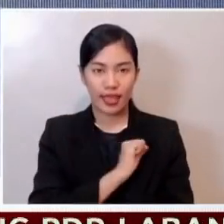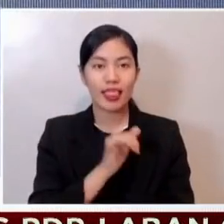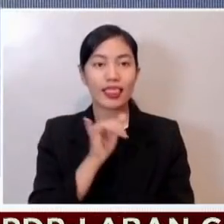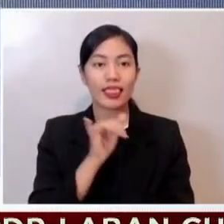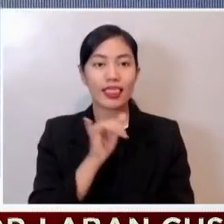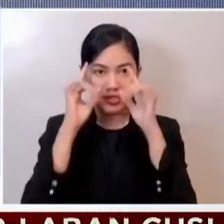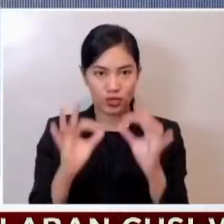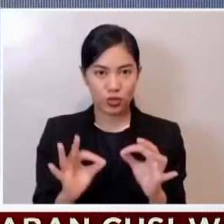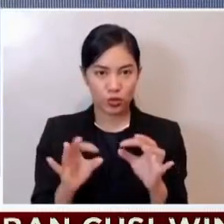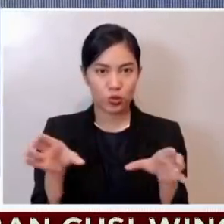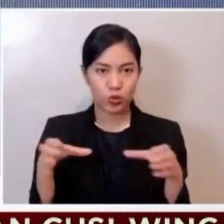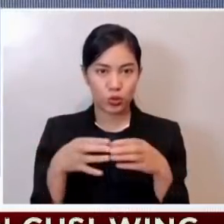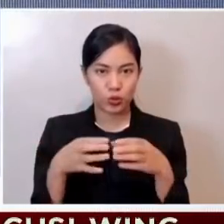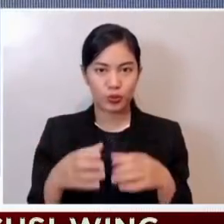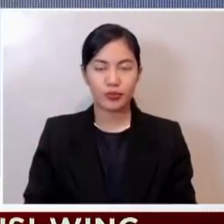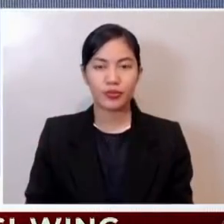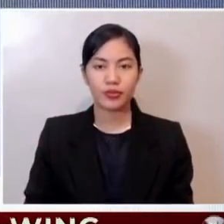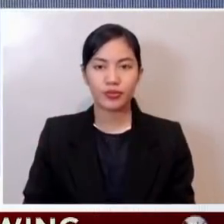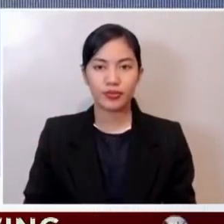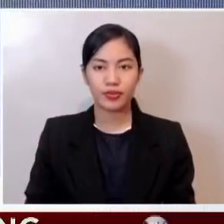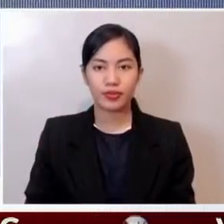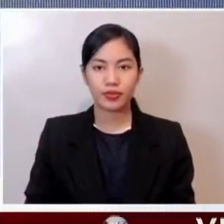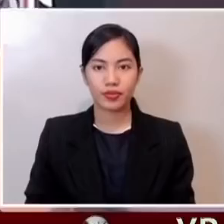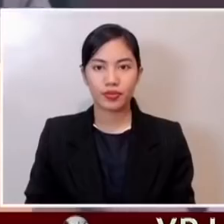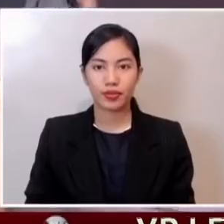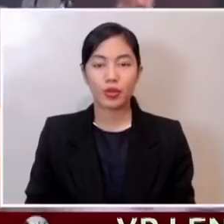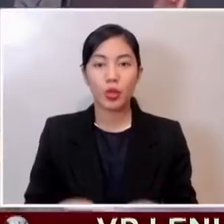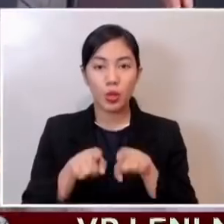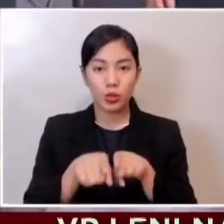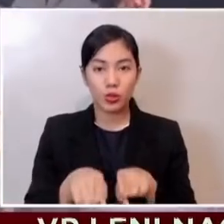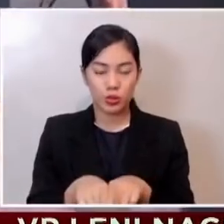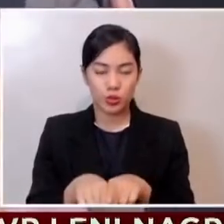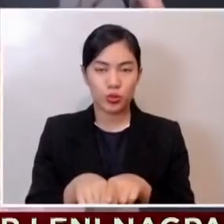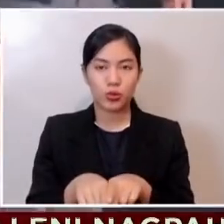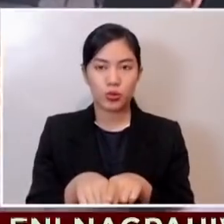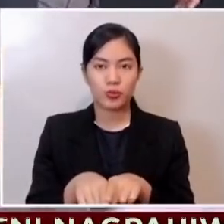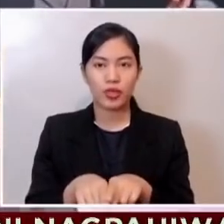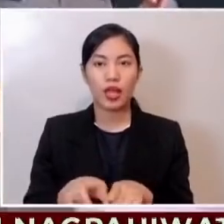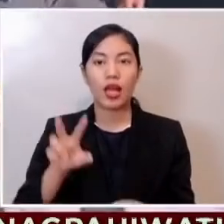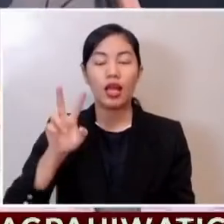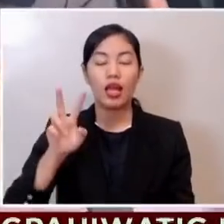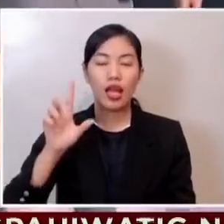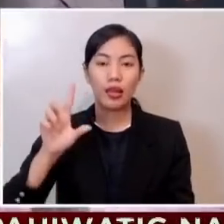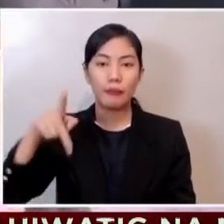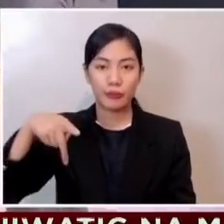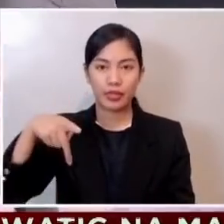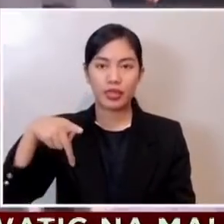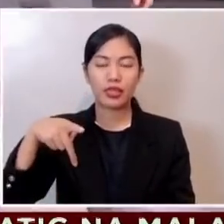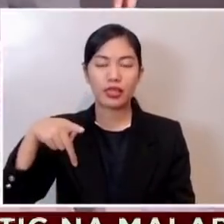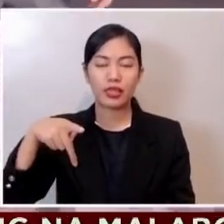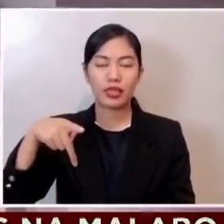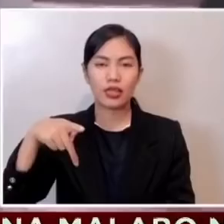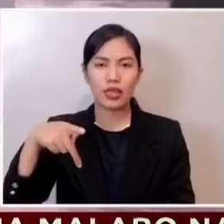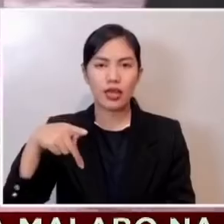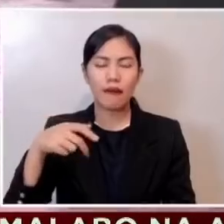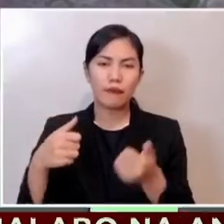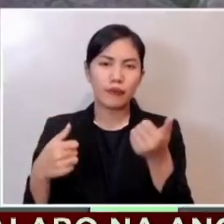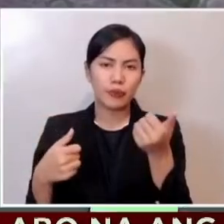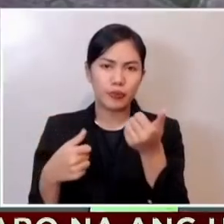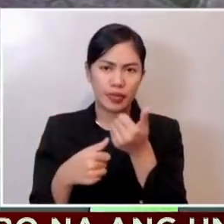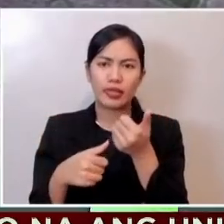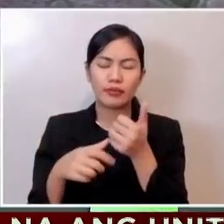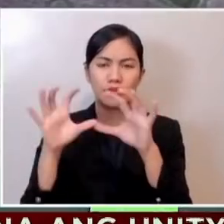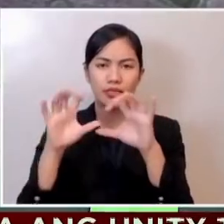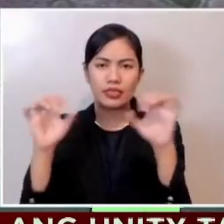si Liberal Party Vice President Teddy Bagila. At ang nakapiit na si Senador Laila De Lima na LP